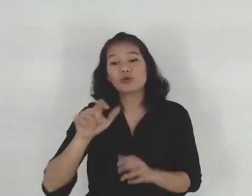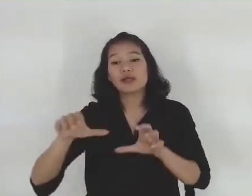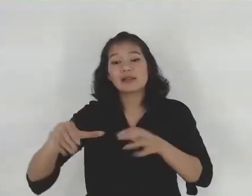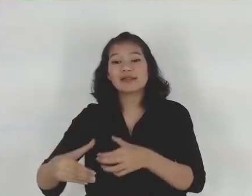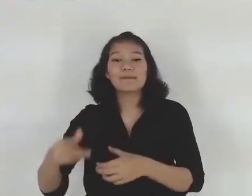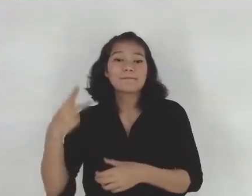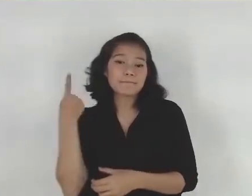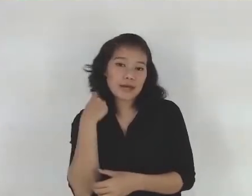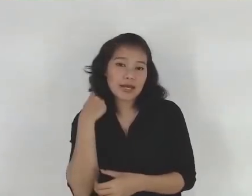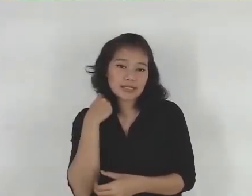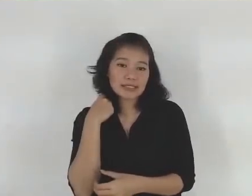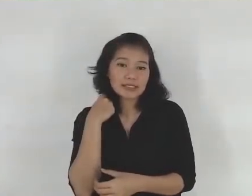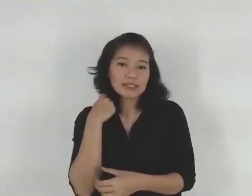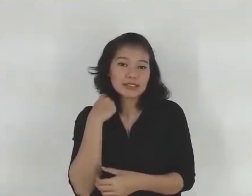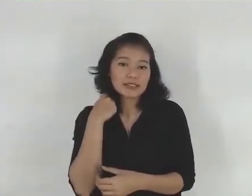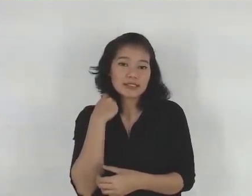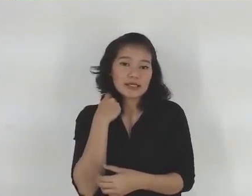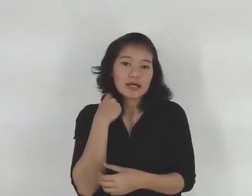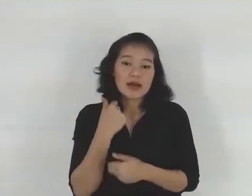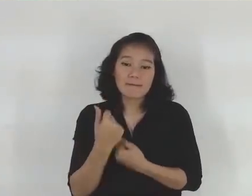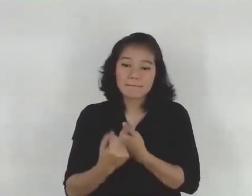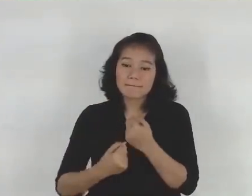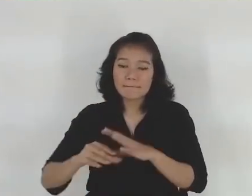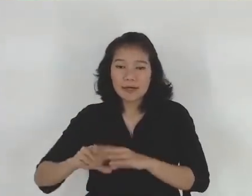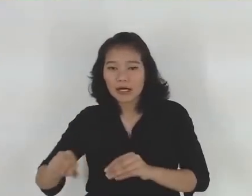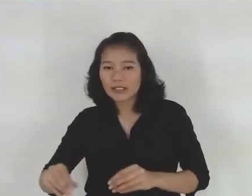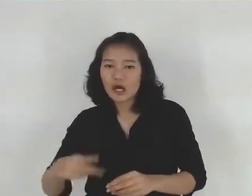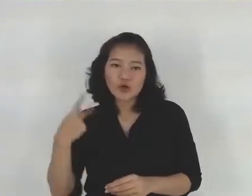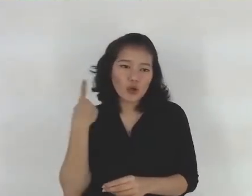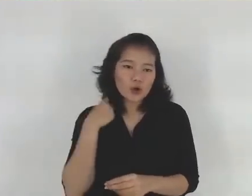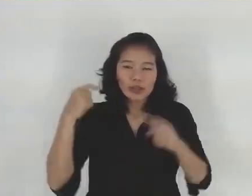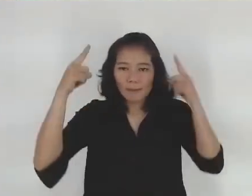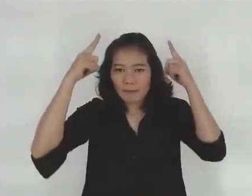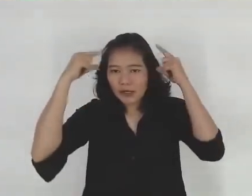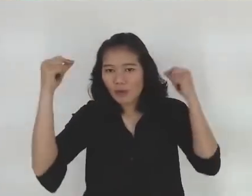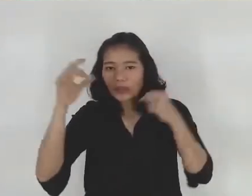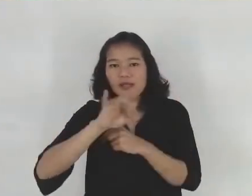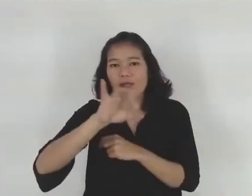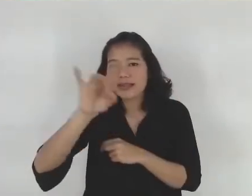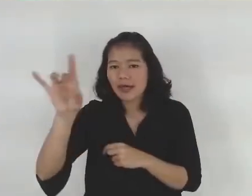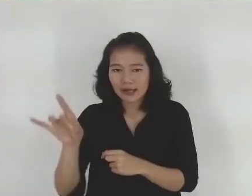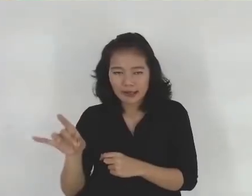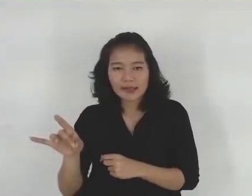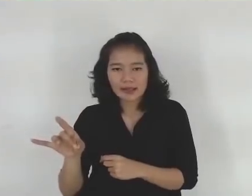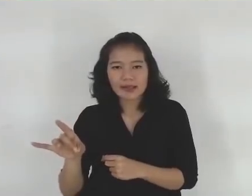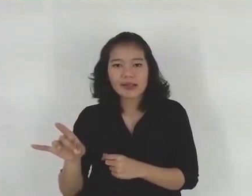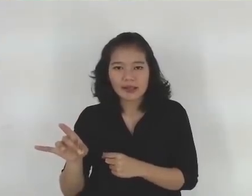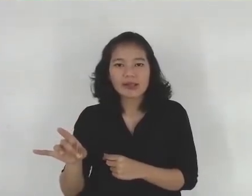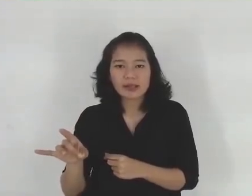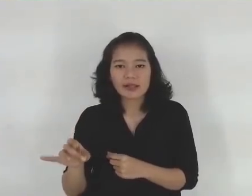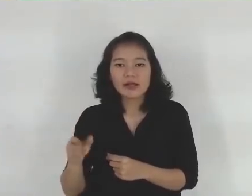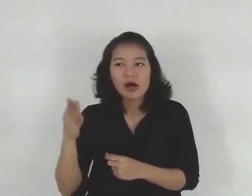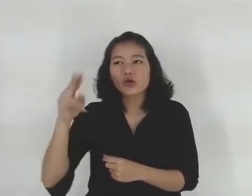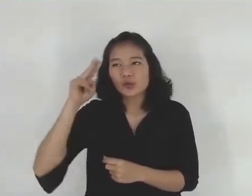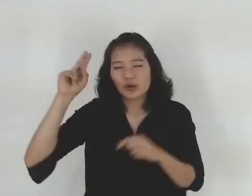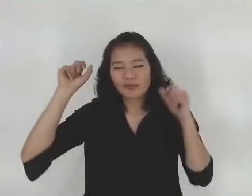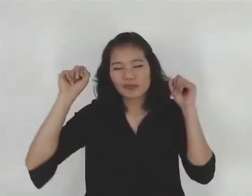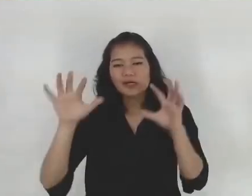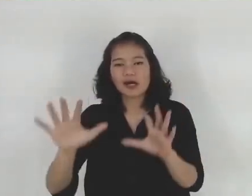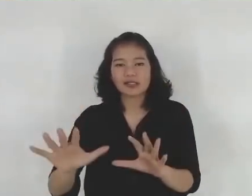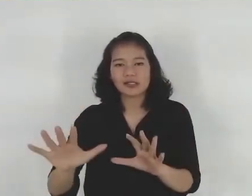tim medis yang bekerja di belakangnya ya bapak baik dokter perawat dan lainnya ya Bapa Engkau juga berkati mereka